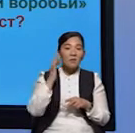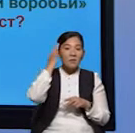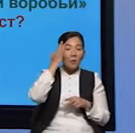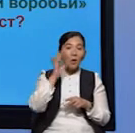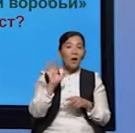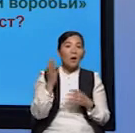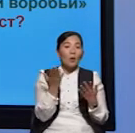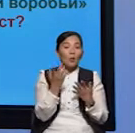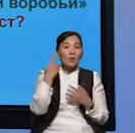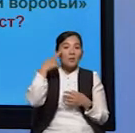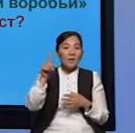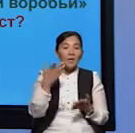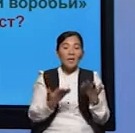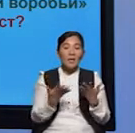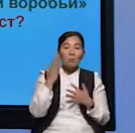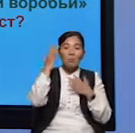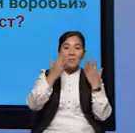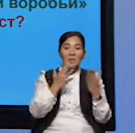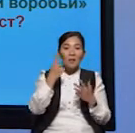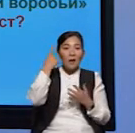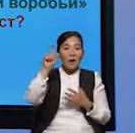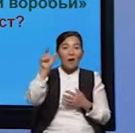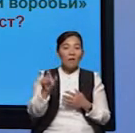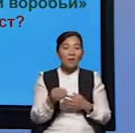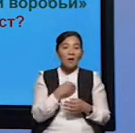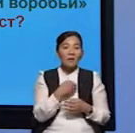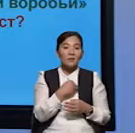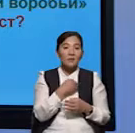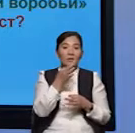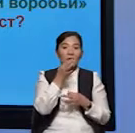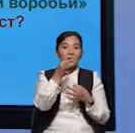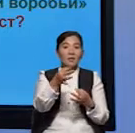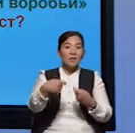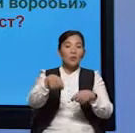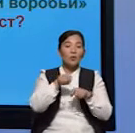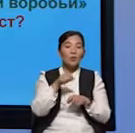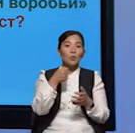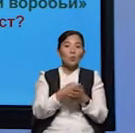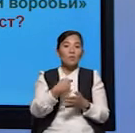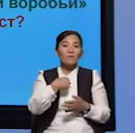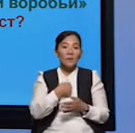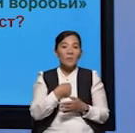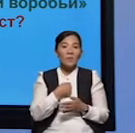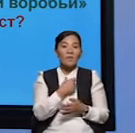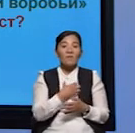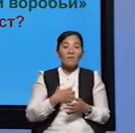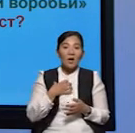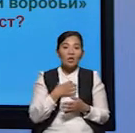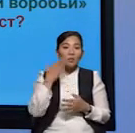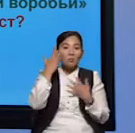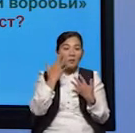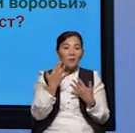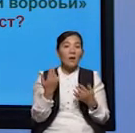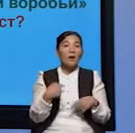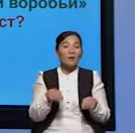замысел, какую идею или мысль автор хотел донести до нас с вами? Основная мысль